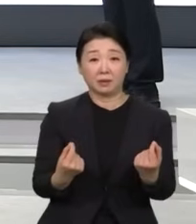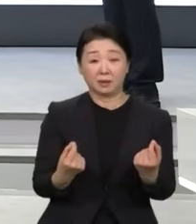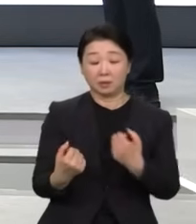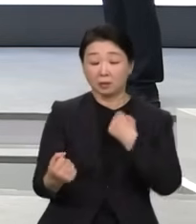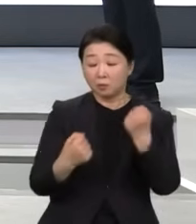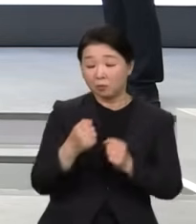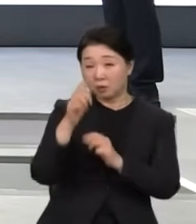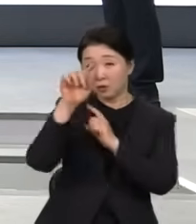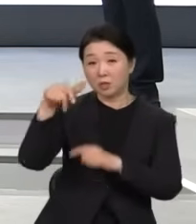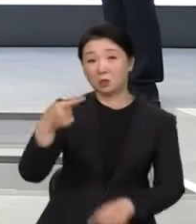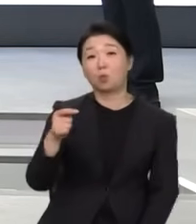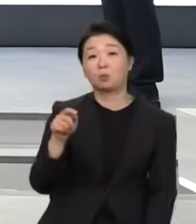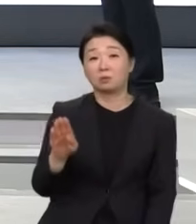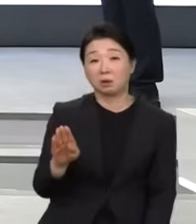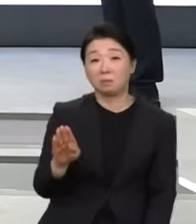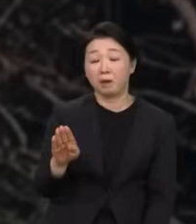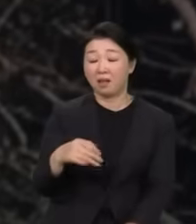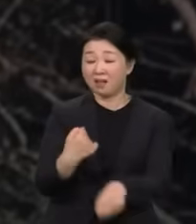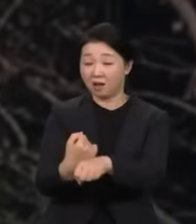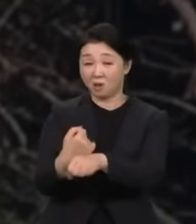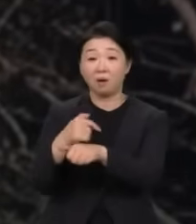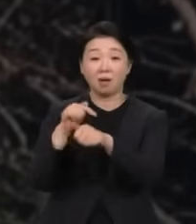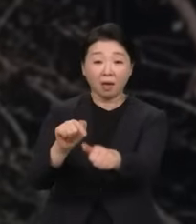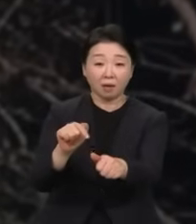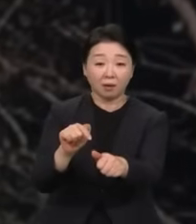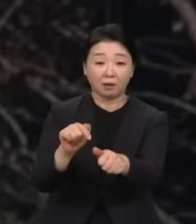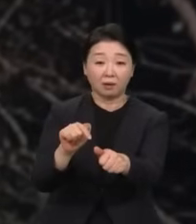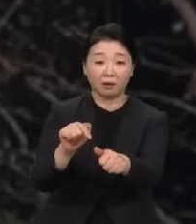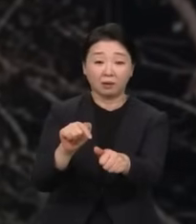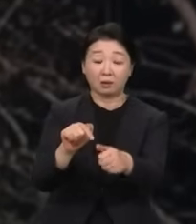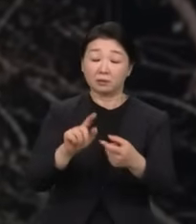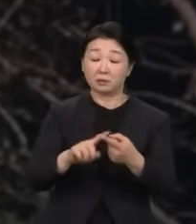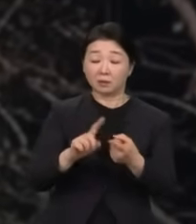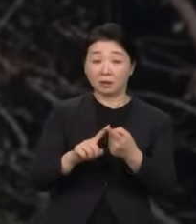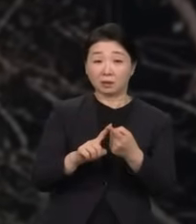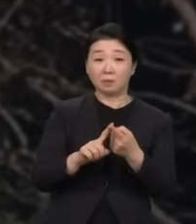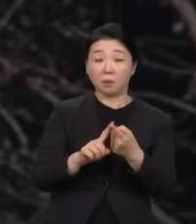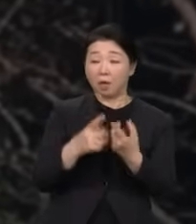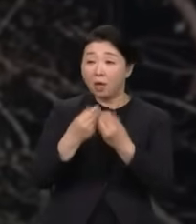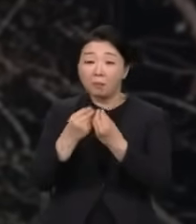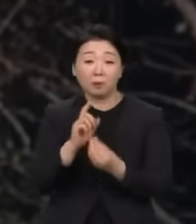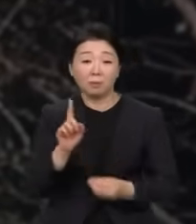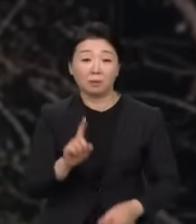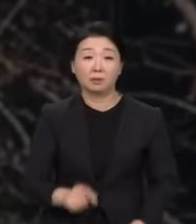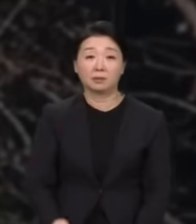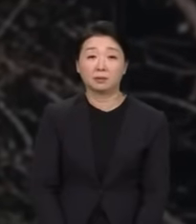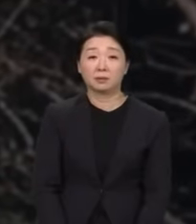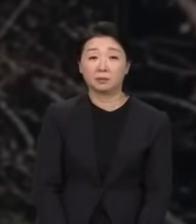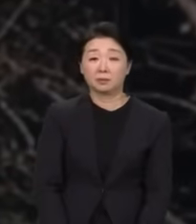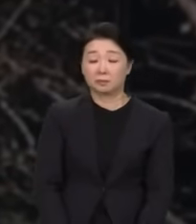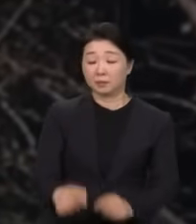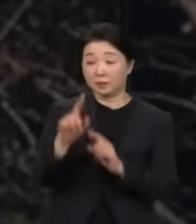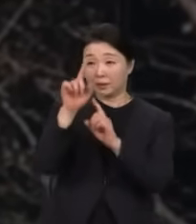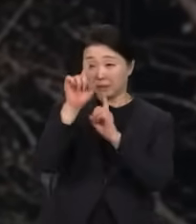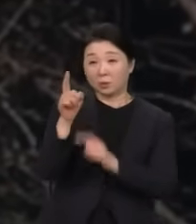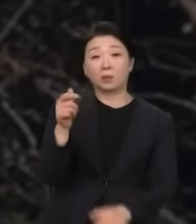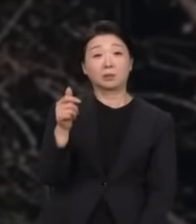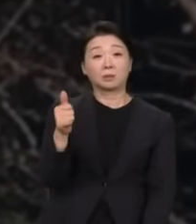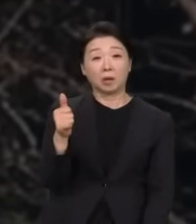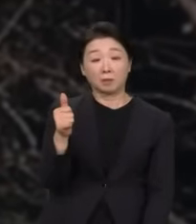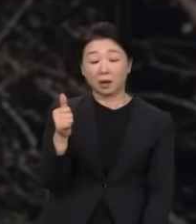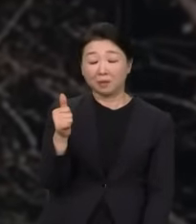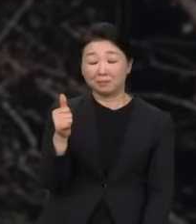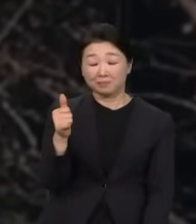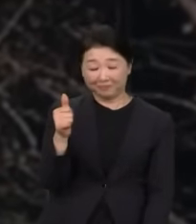그럼에도 불구하고 이종섭 전 장관은 강행을 했습니다. 여기에 대해서 당사자는 뭐라고 해명을 합니까? 네, 이종섭 전 장관이